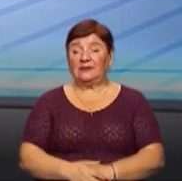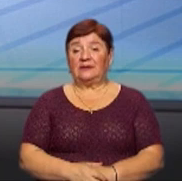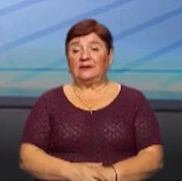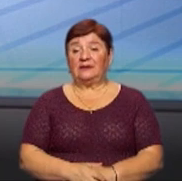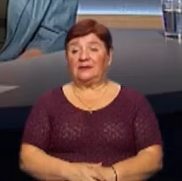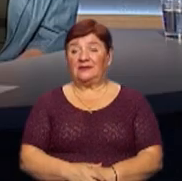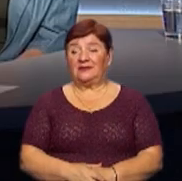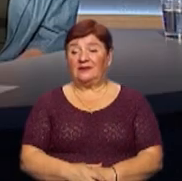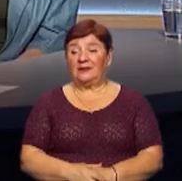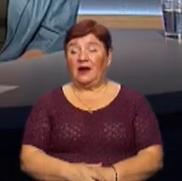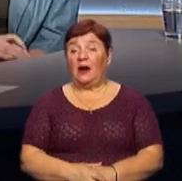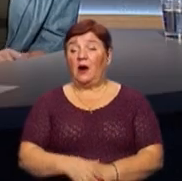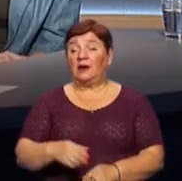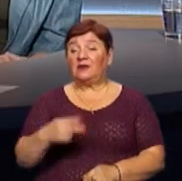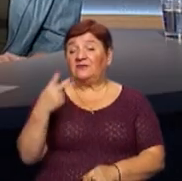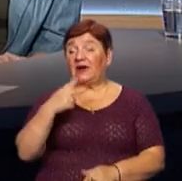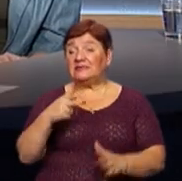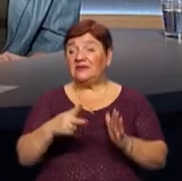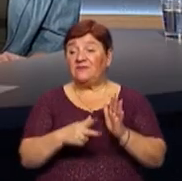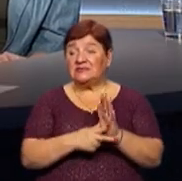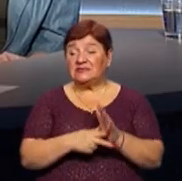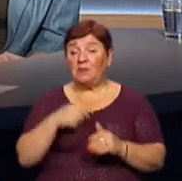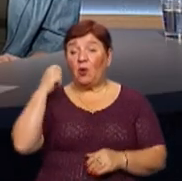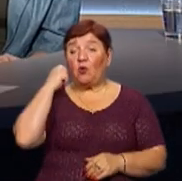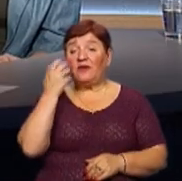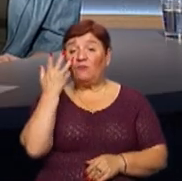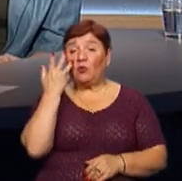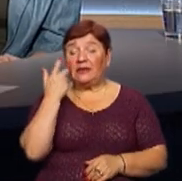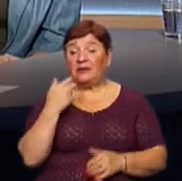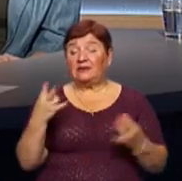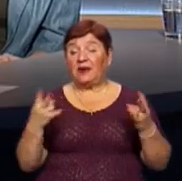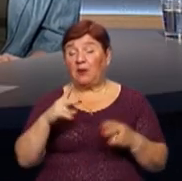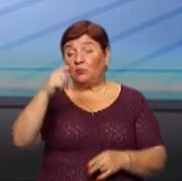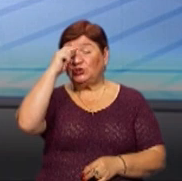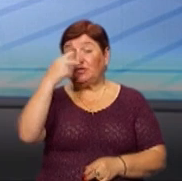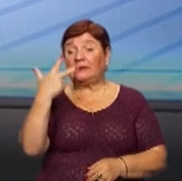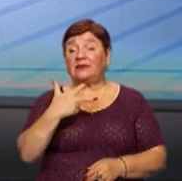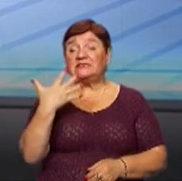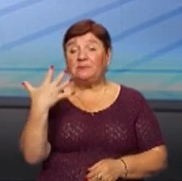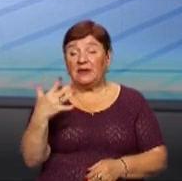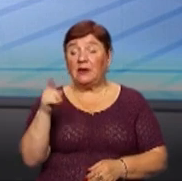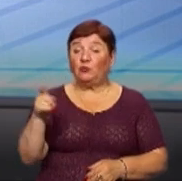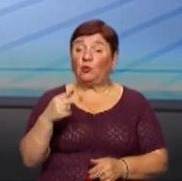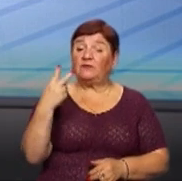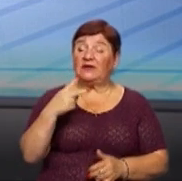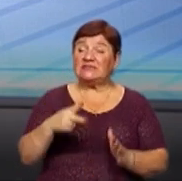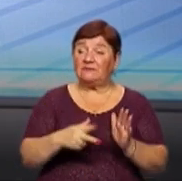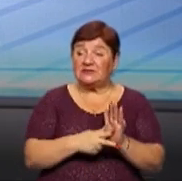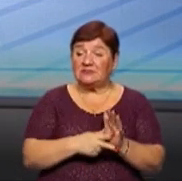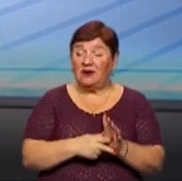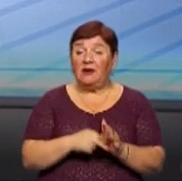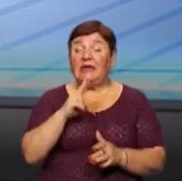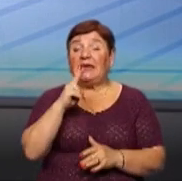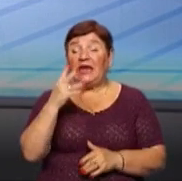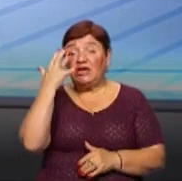Ну, от давайте, мужчина 28 років, коли йому необхідно мати 35 років стажу. Ну, якщо чорнобильці, треба знову глянути, по яких